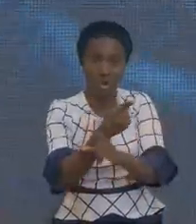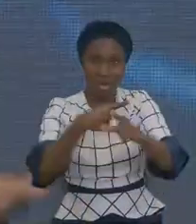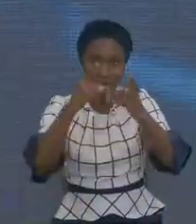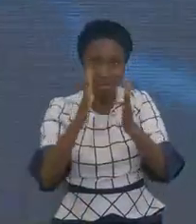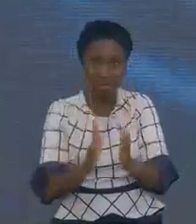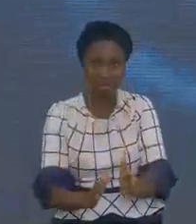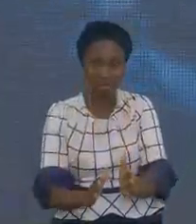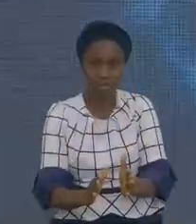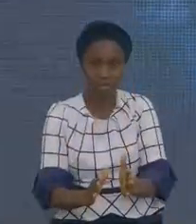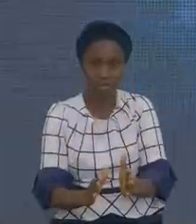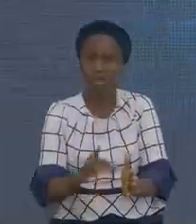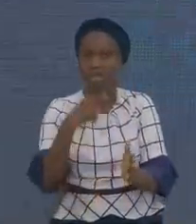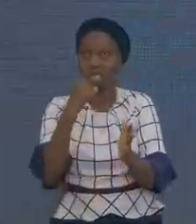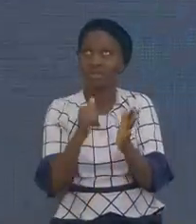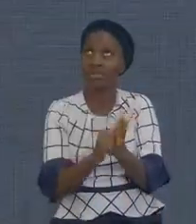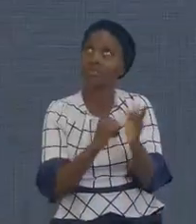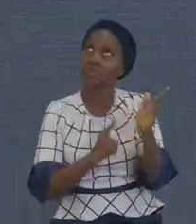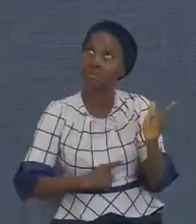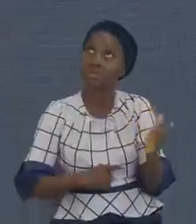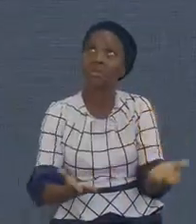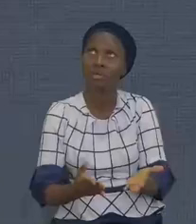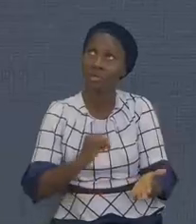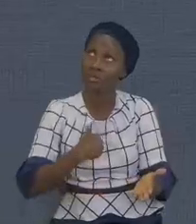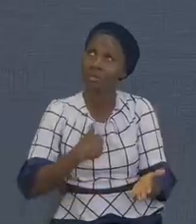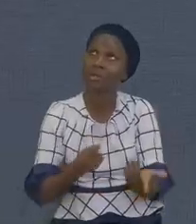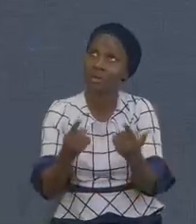viens. Il dit, que veux-tu?